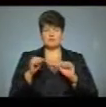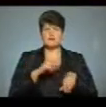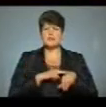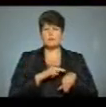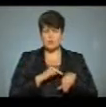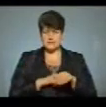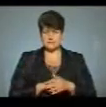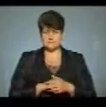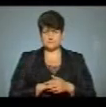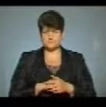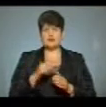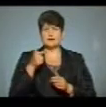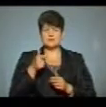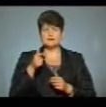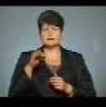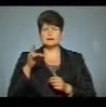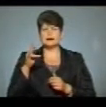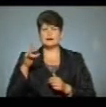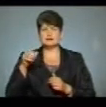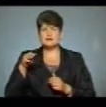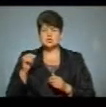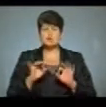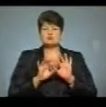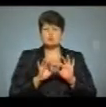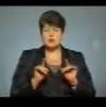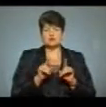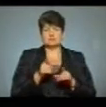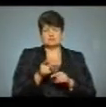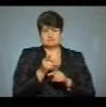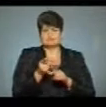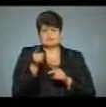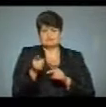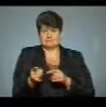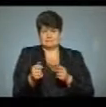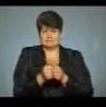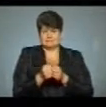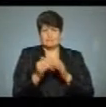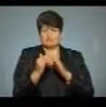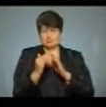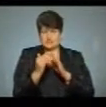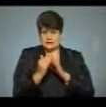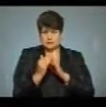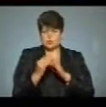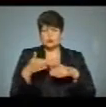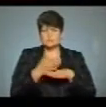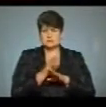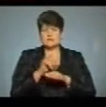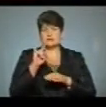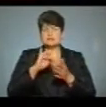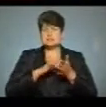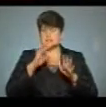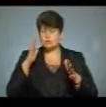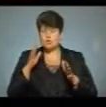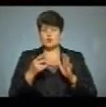поліції. Галина Гнатишин розповідає про те, що у припаркованій поблизу їхнього будинку машині побите скло, сьогодні о